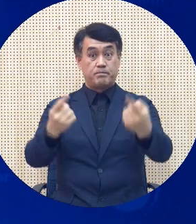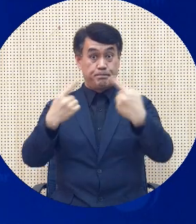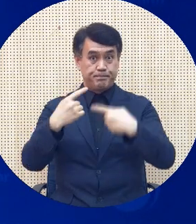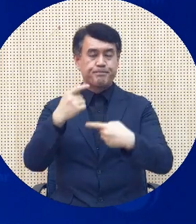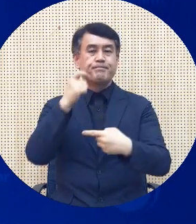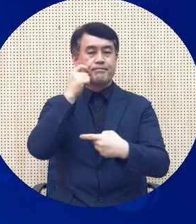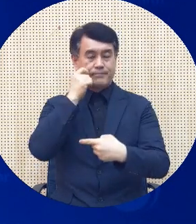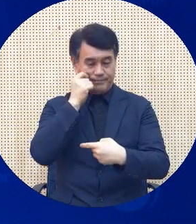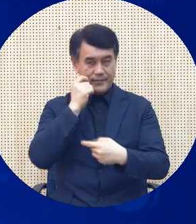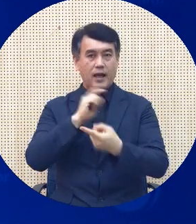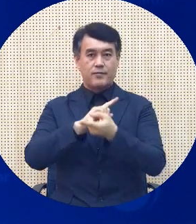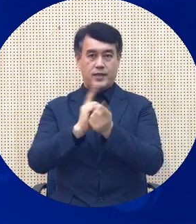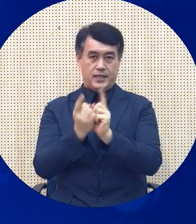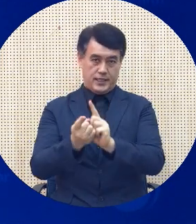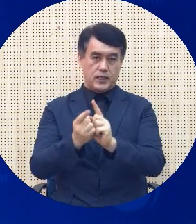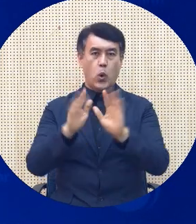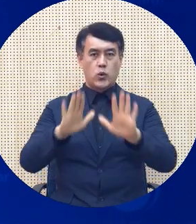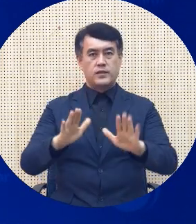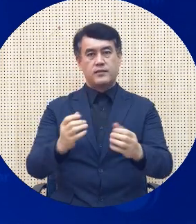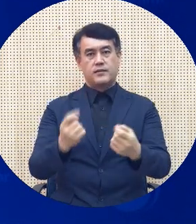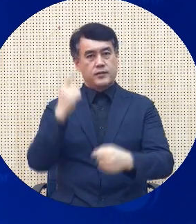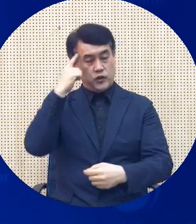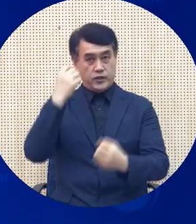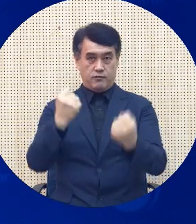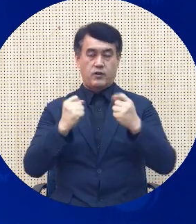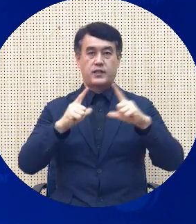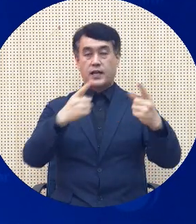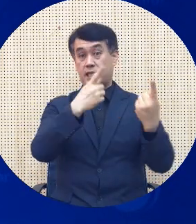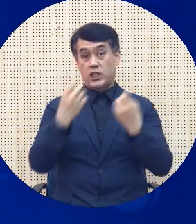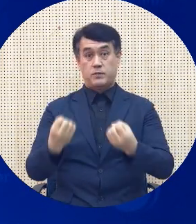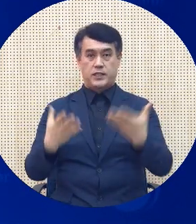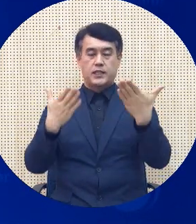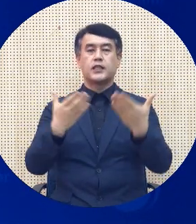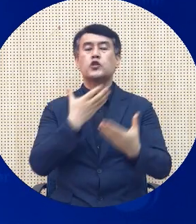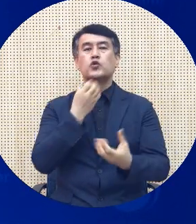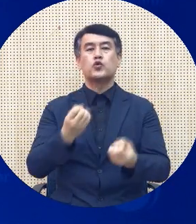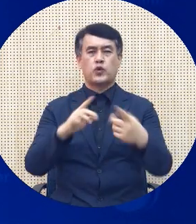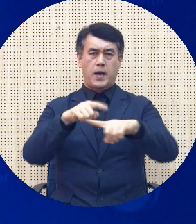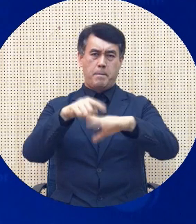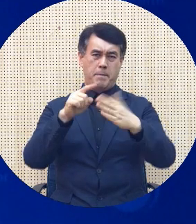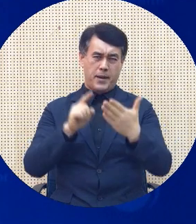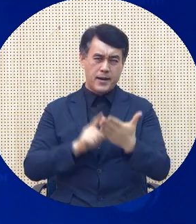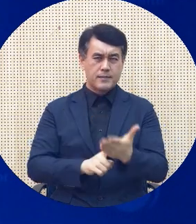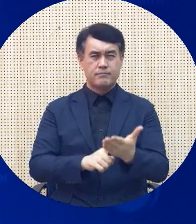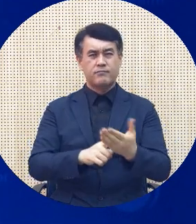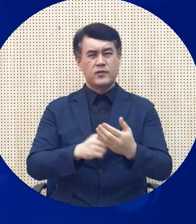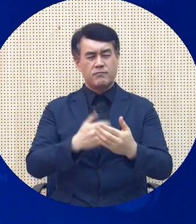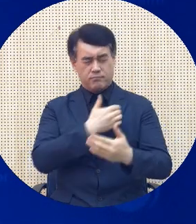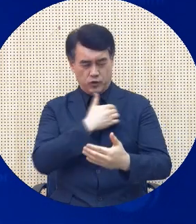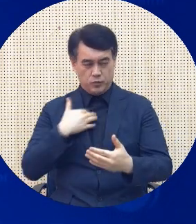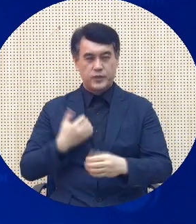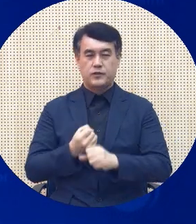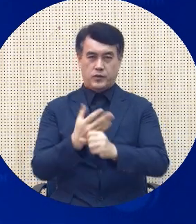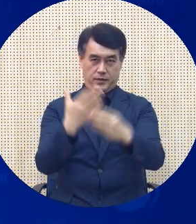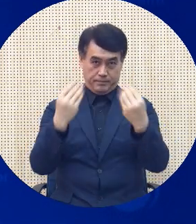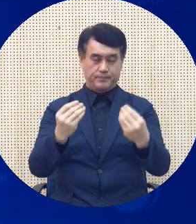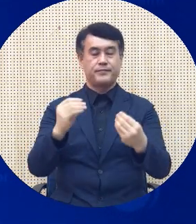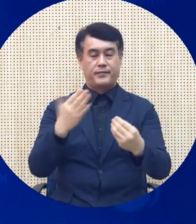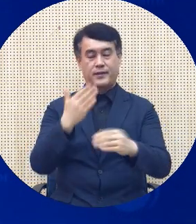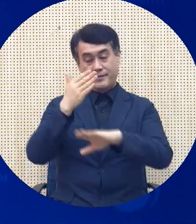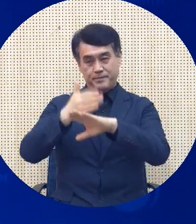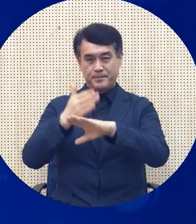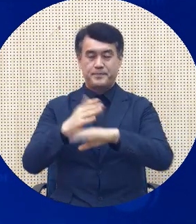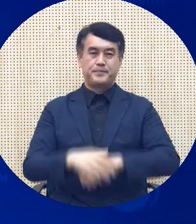참석하지는 못하셨지만 오늘 정신건강의 날 기념식을 축하하시는 마음만큼은 충분히 전달이 된 것 같습니다.